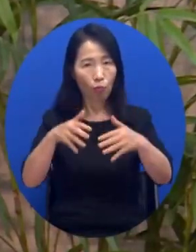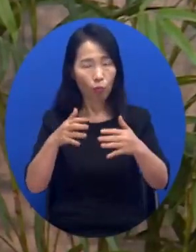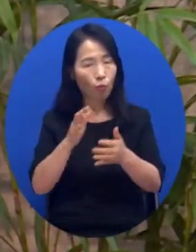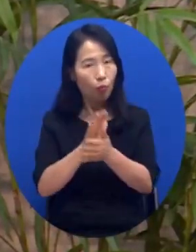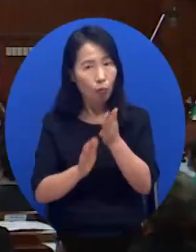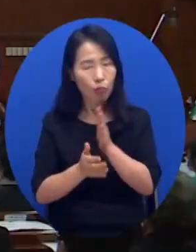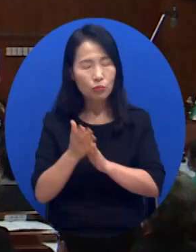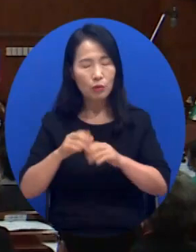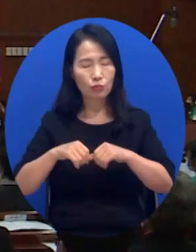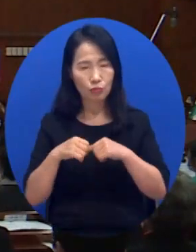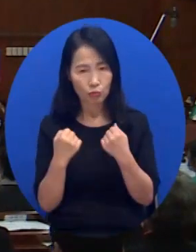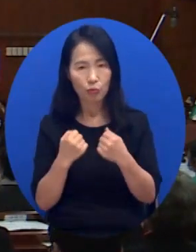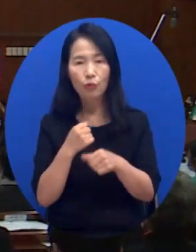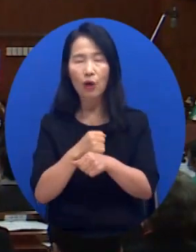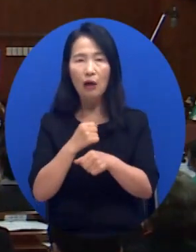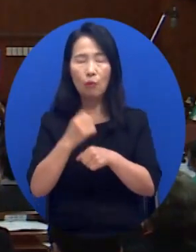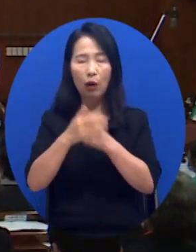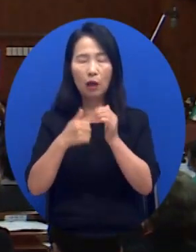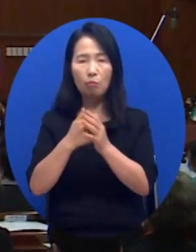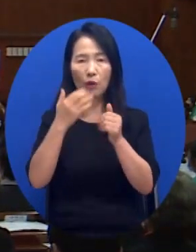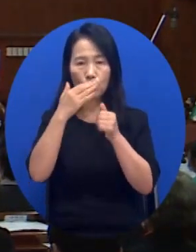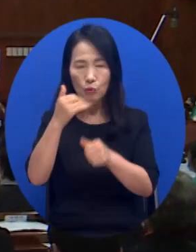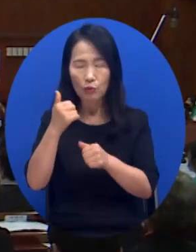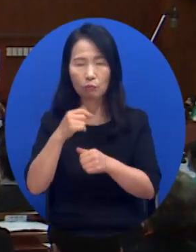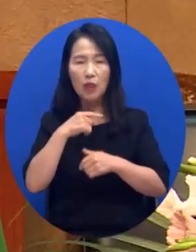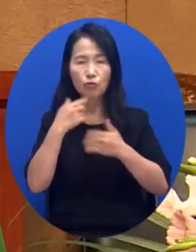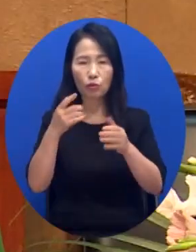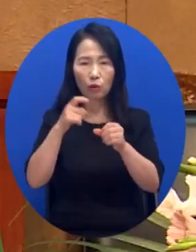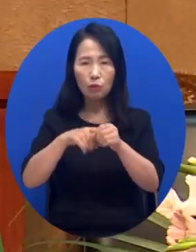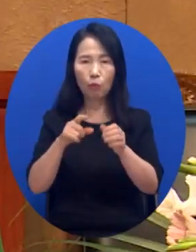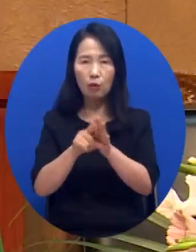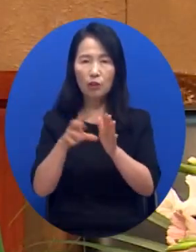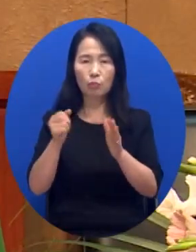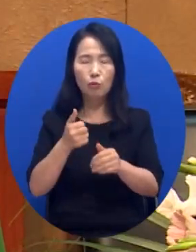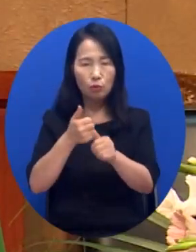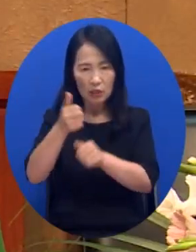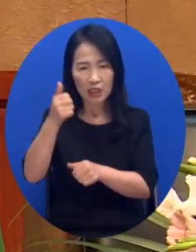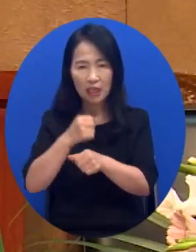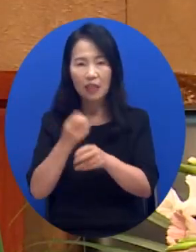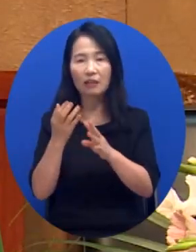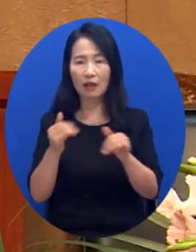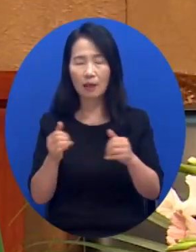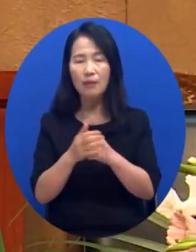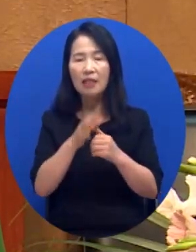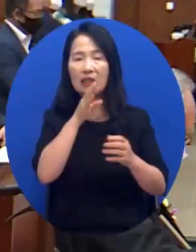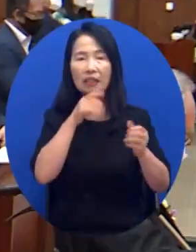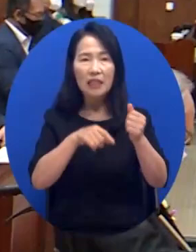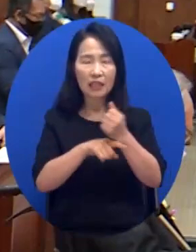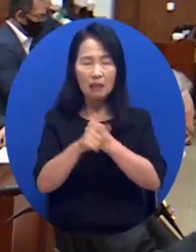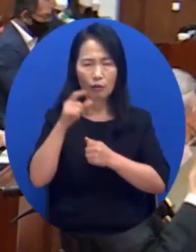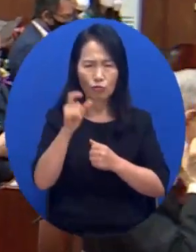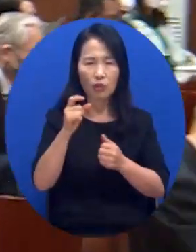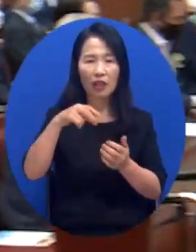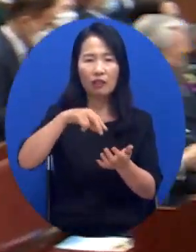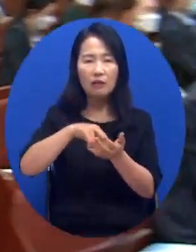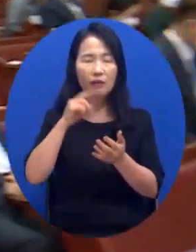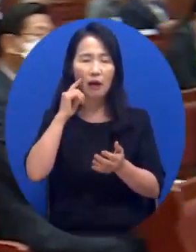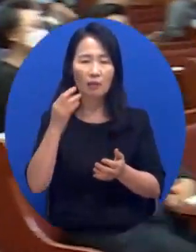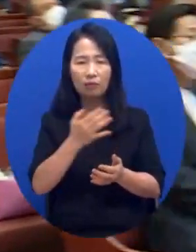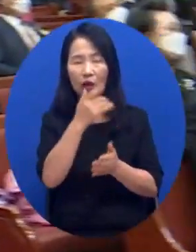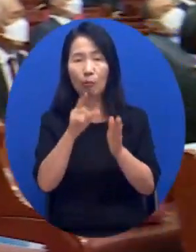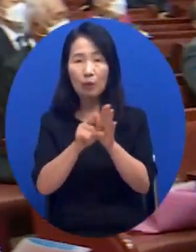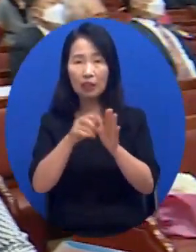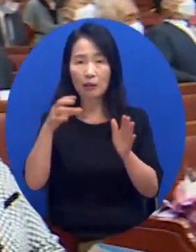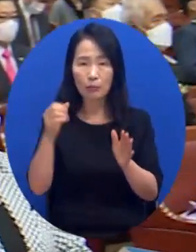오직 하나님의 부르심에 순교적 믿음으로 승리한 사람이었다며 진리에 굳게 선 아름다운 신앙으로 어려움